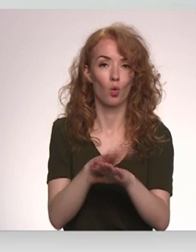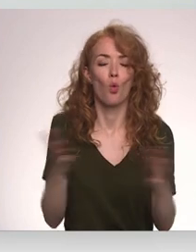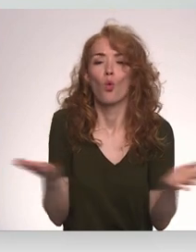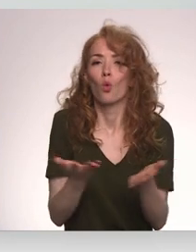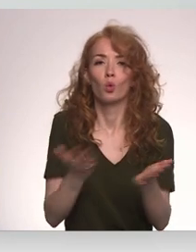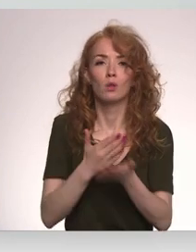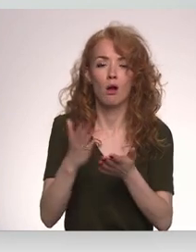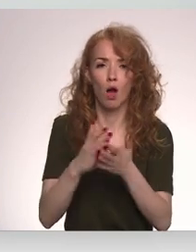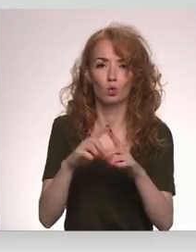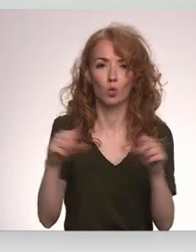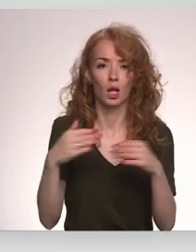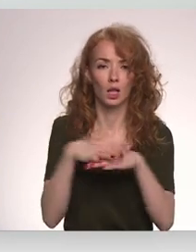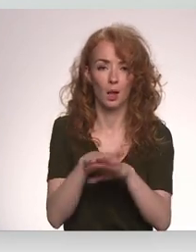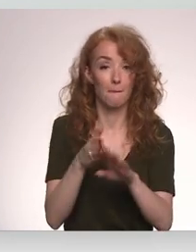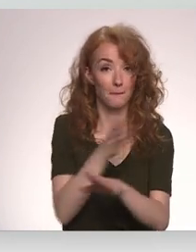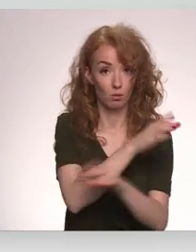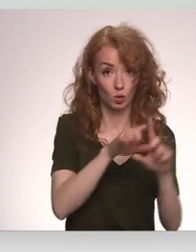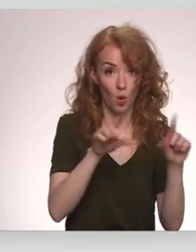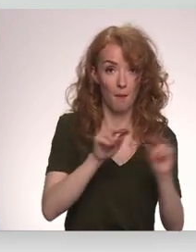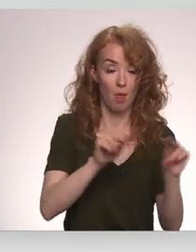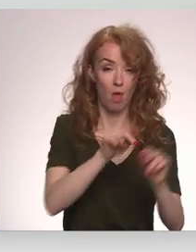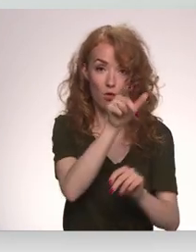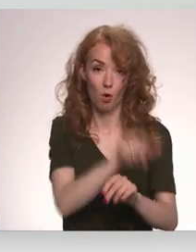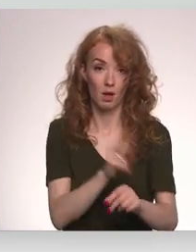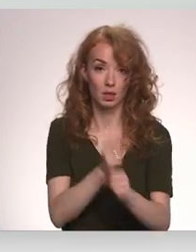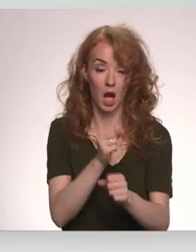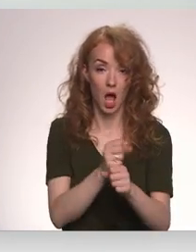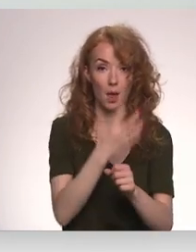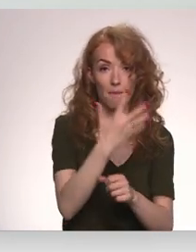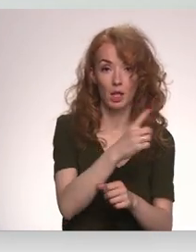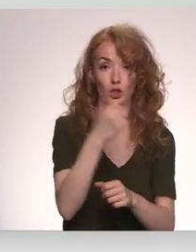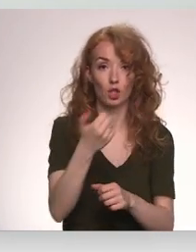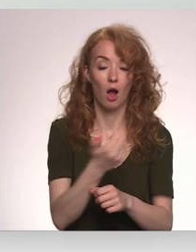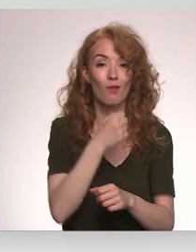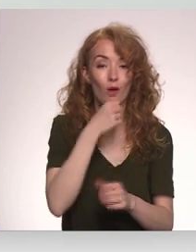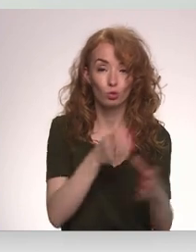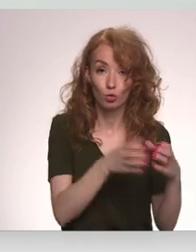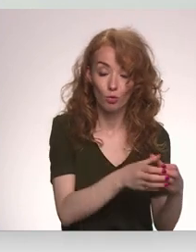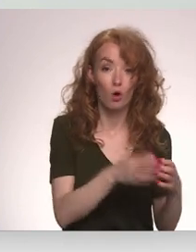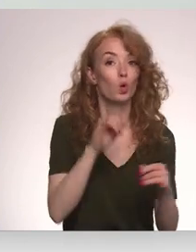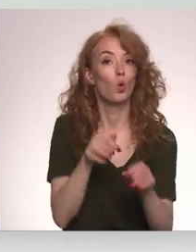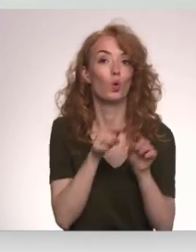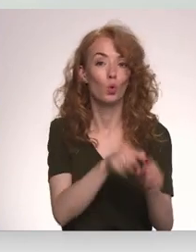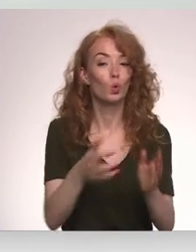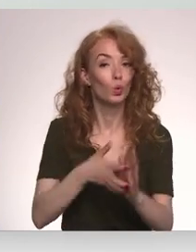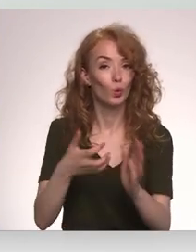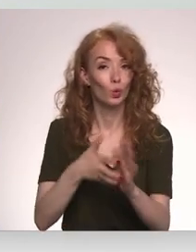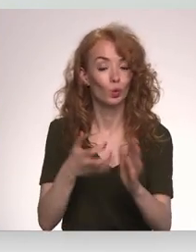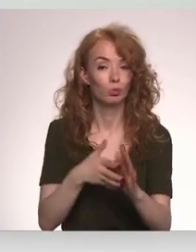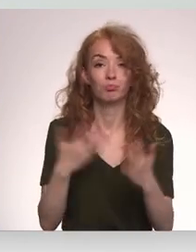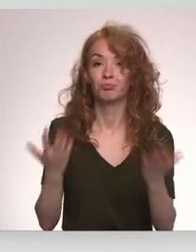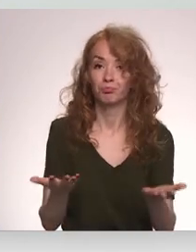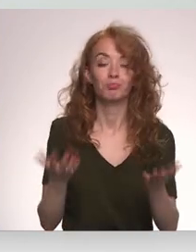sakārtot skolu tīklu pirms skolas pedagogiem, kuri strādā ar bērniem 5-6 gadu vecuma posmā, jo tur mums pat trūkst. Tā